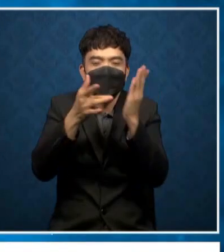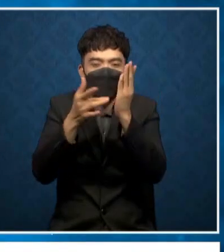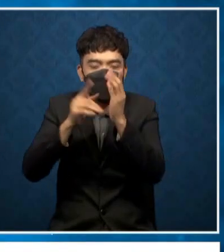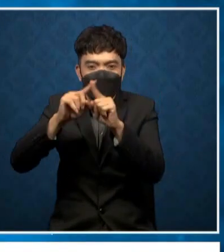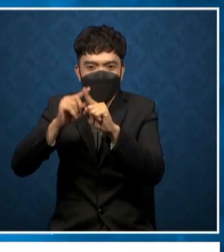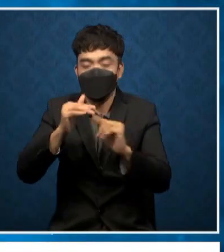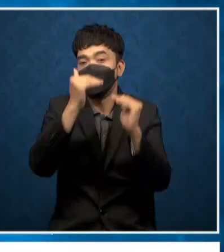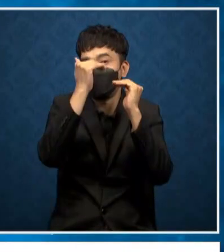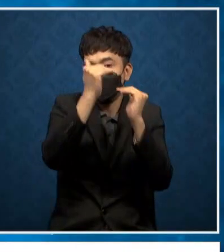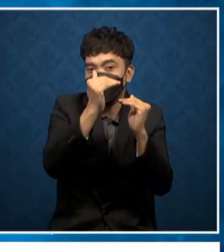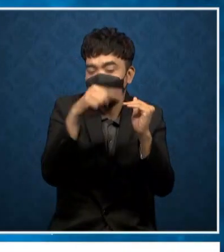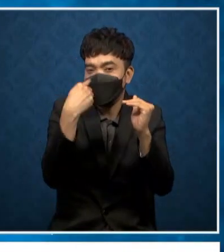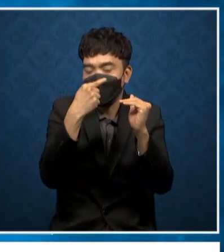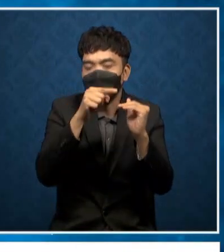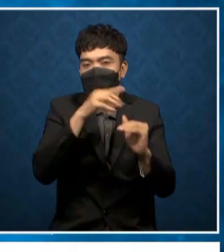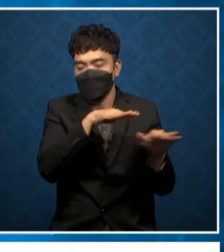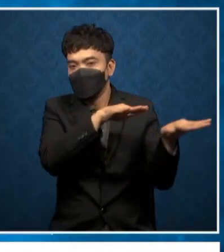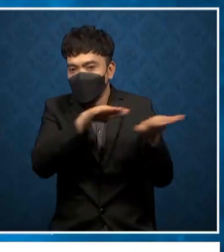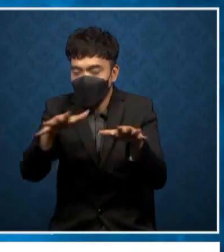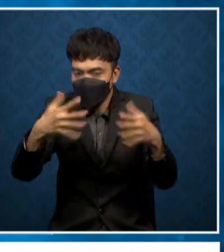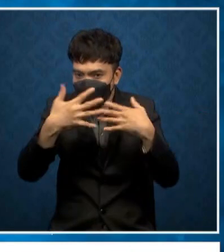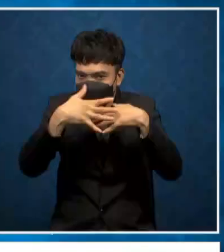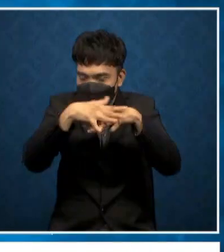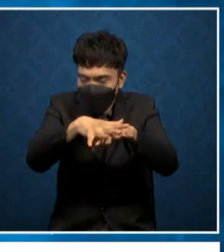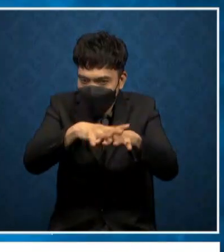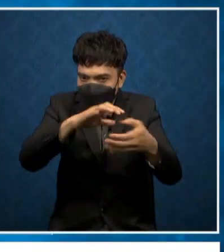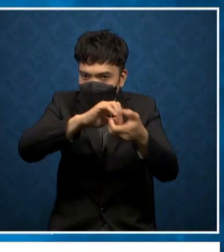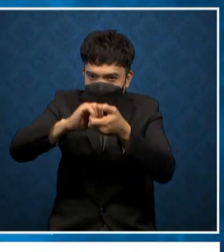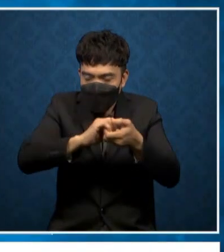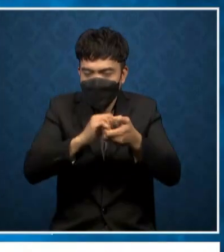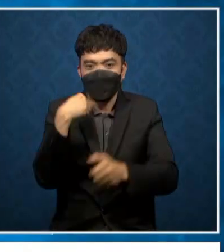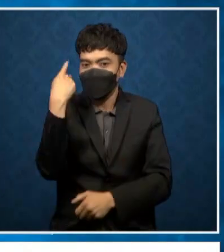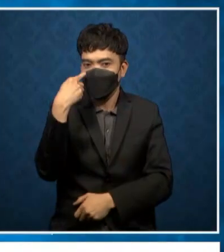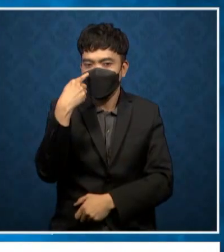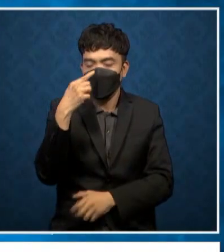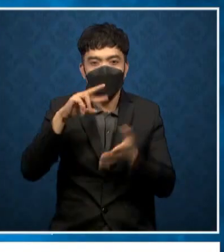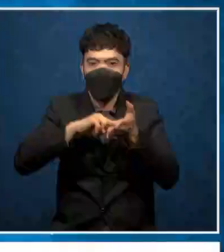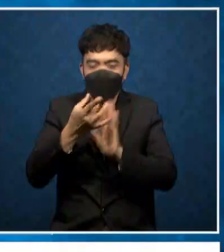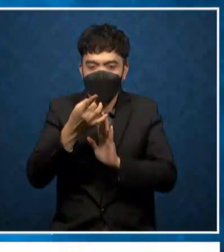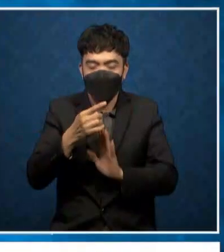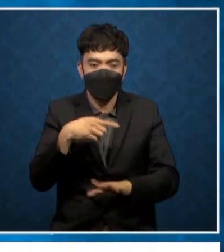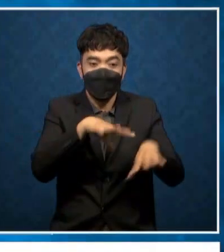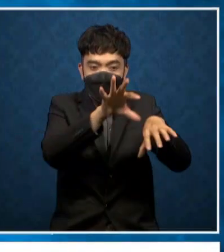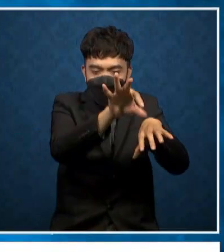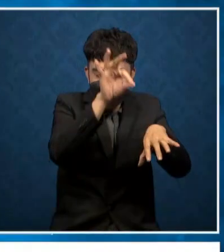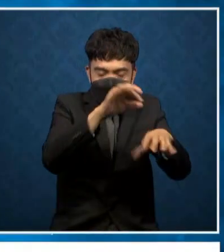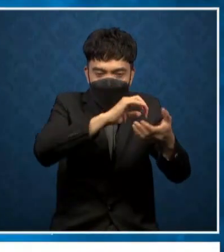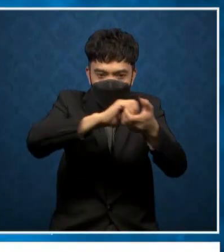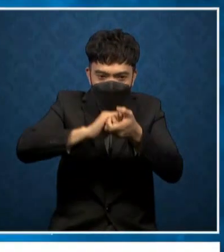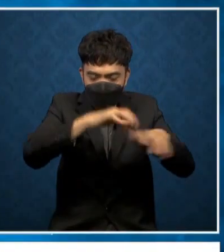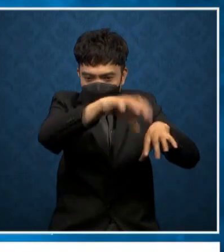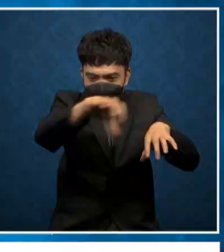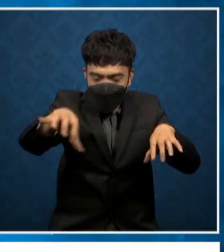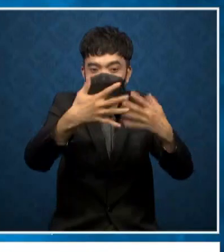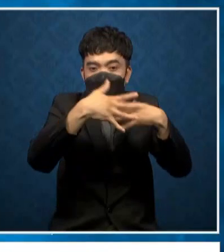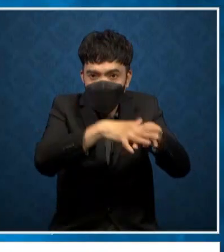ซึกำหนดเจ็พหุ่ยงานที่ให้ความรวมมือ มันไความวาอย่ไรว่เอาเฉพาะหุ่ยทให้ความรมมือใช่ไหม มน่าจะเป็นหุ่ย